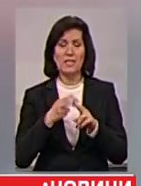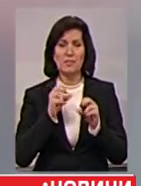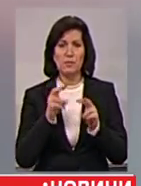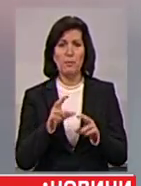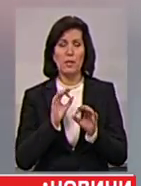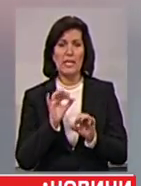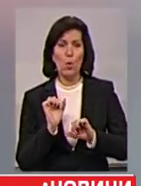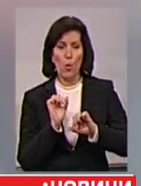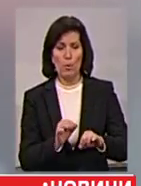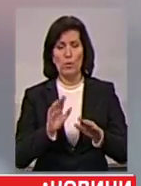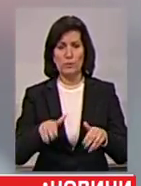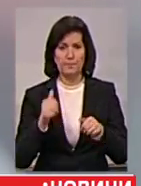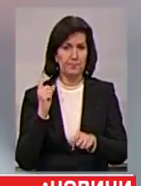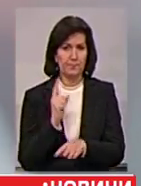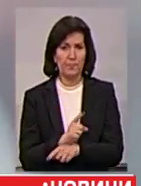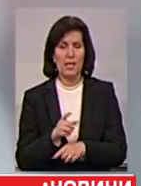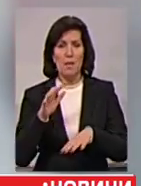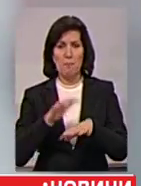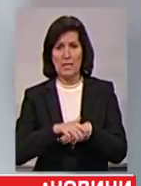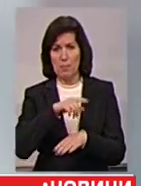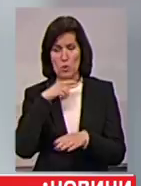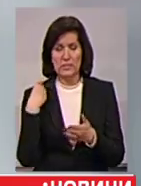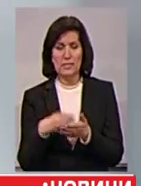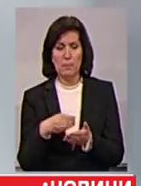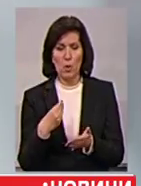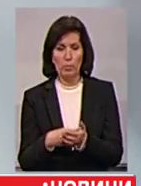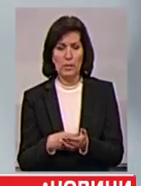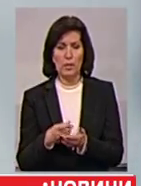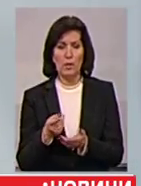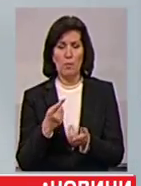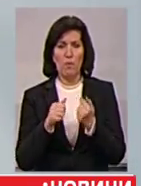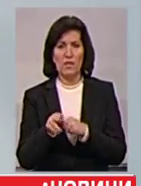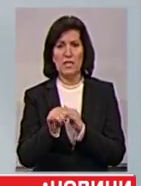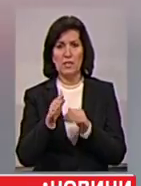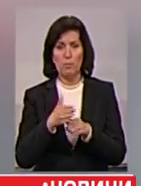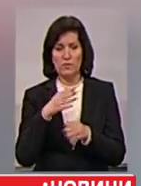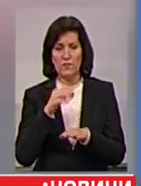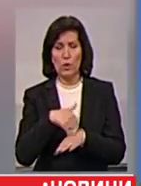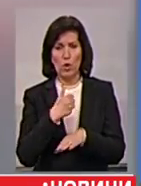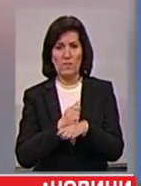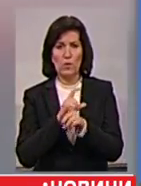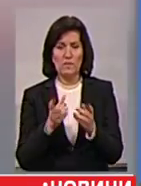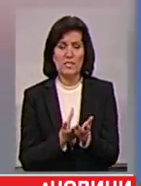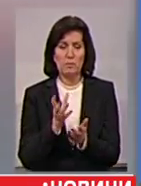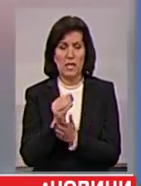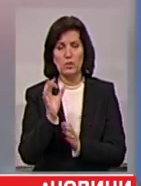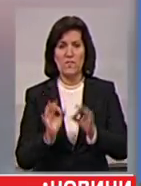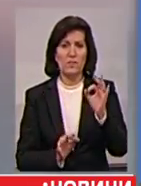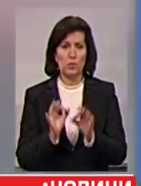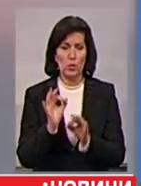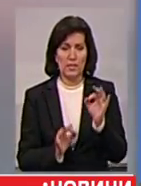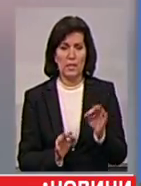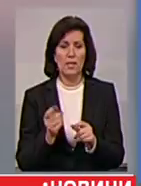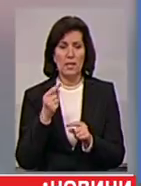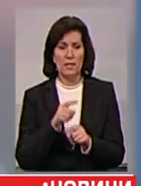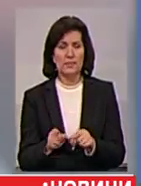оборони з пропозицією заборонити банкам з російським капіталом повертати позики у свої головні офіси і сплачувати відсотки за ними, а